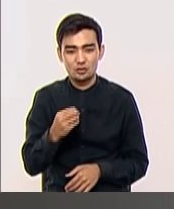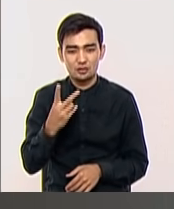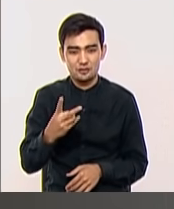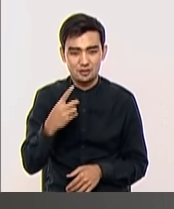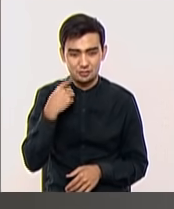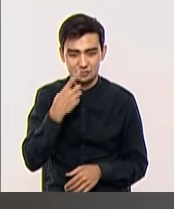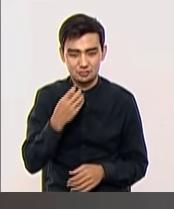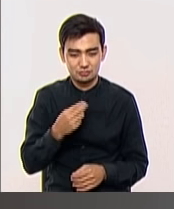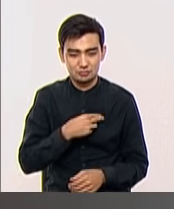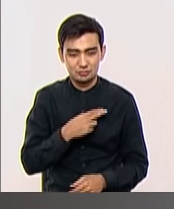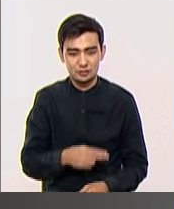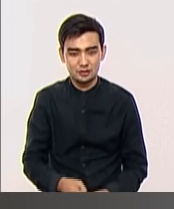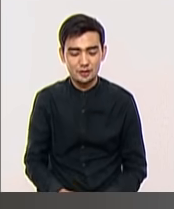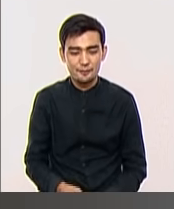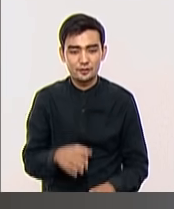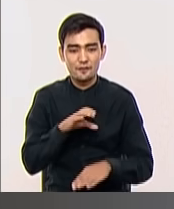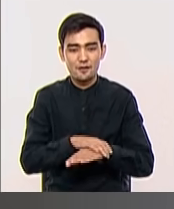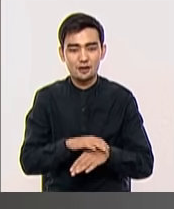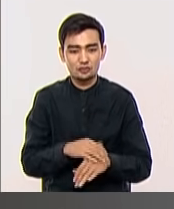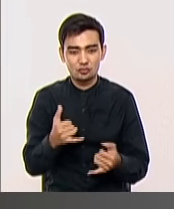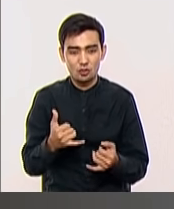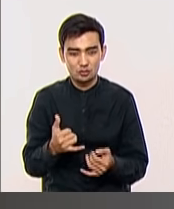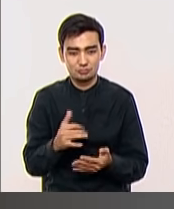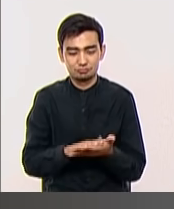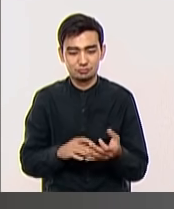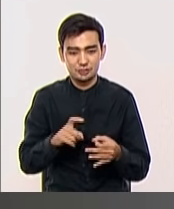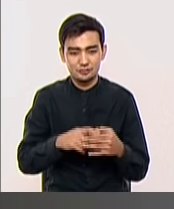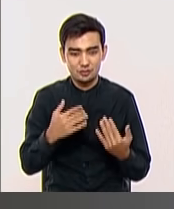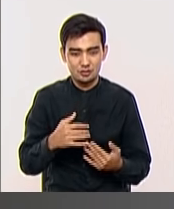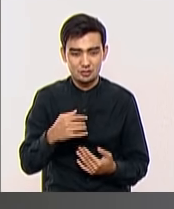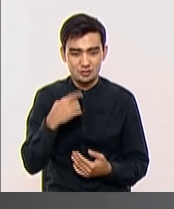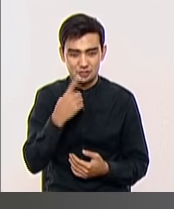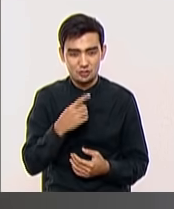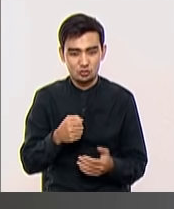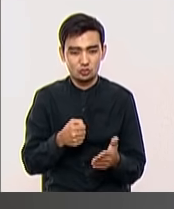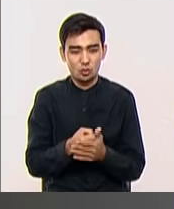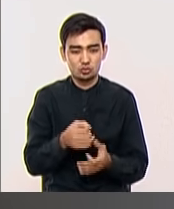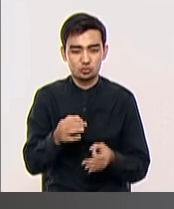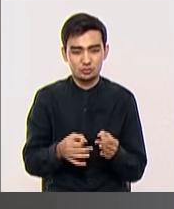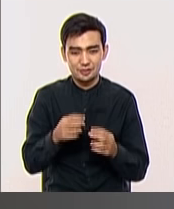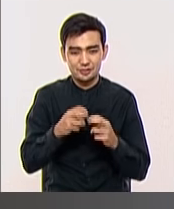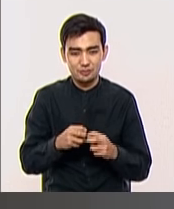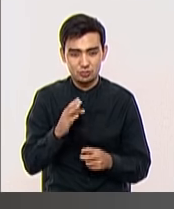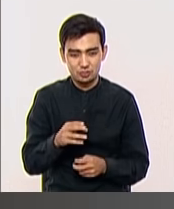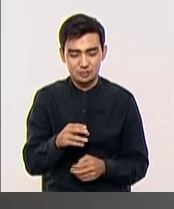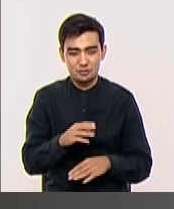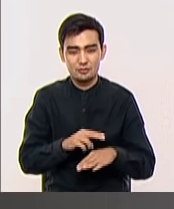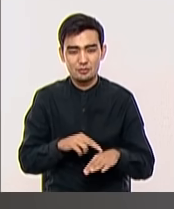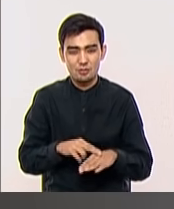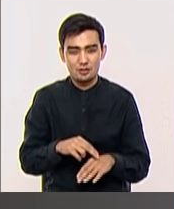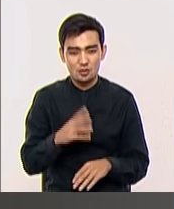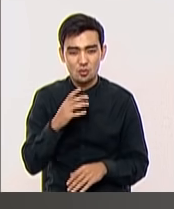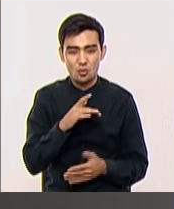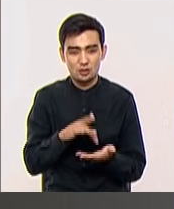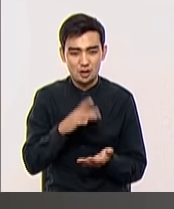двое лиц. Данный факт сегодня зарегистрирован в единый реестр досудебных расследований департамента полиции города Алматы